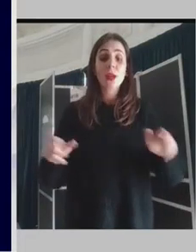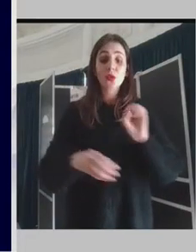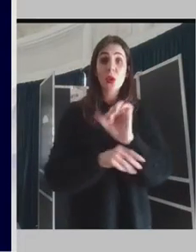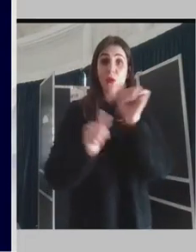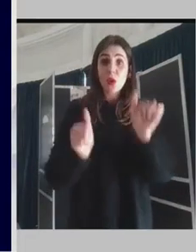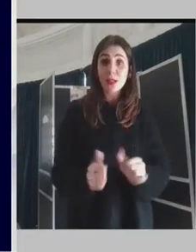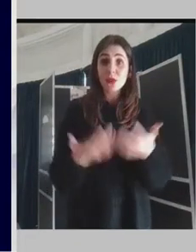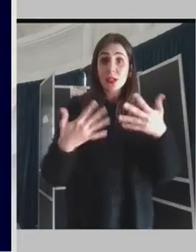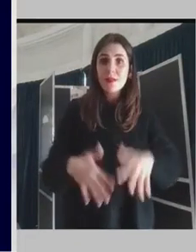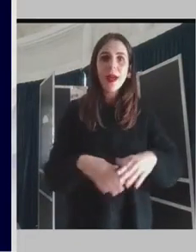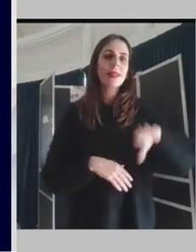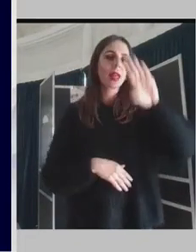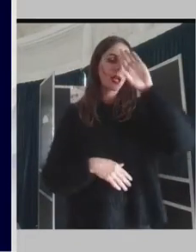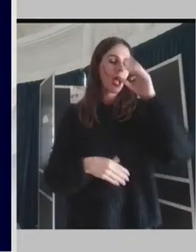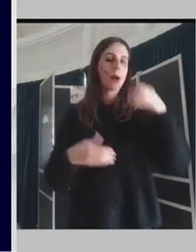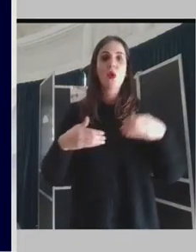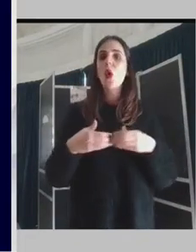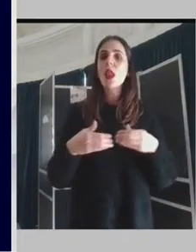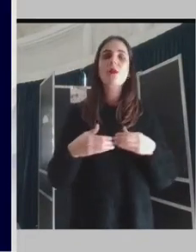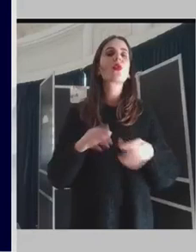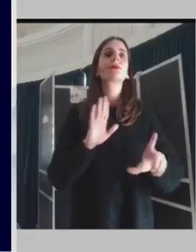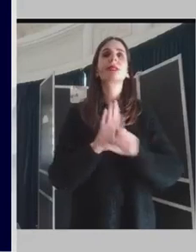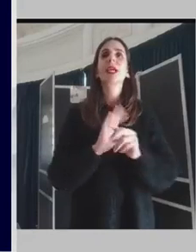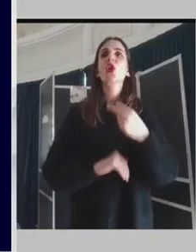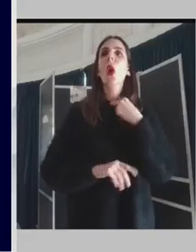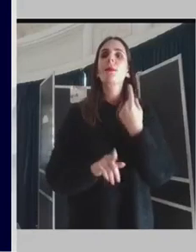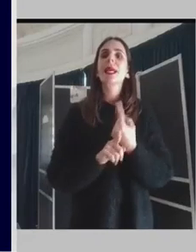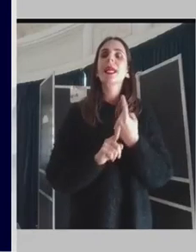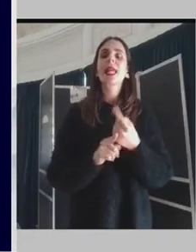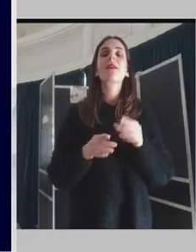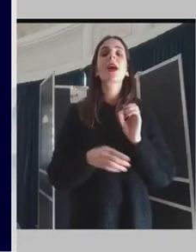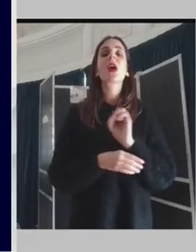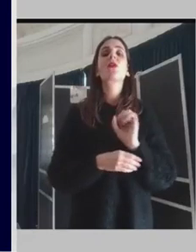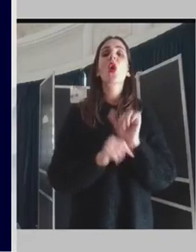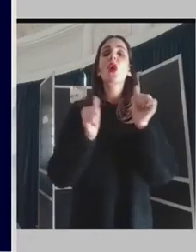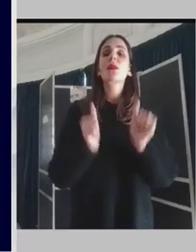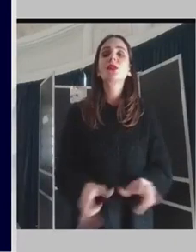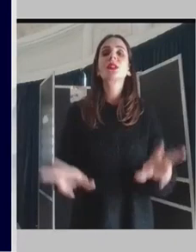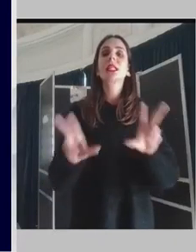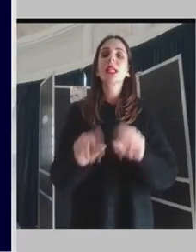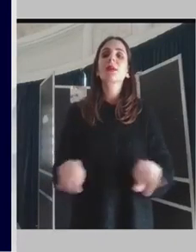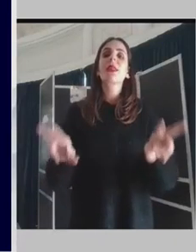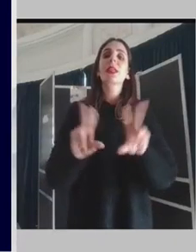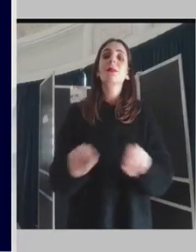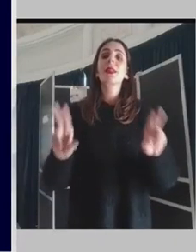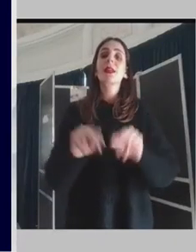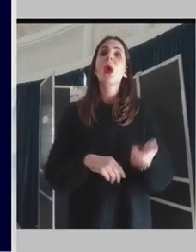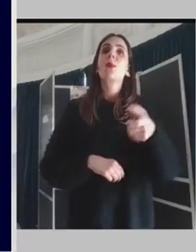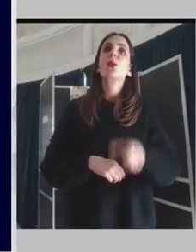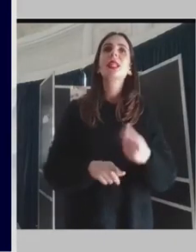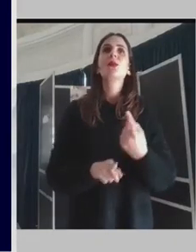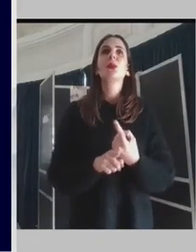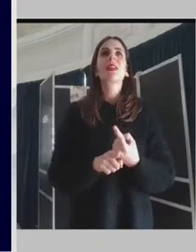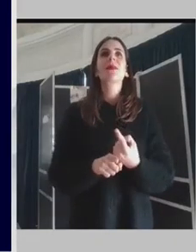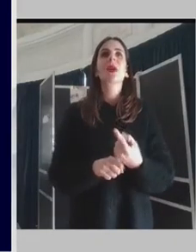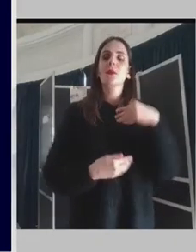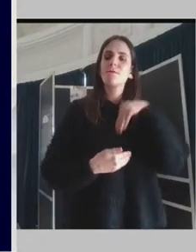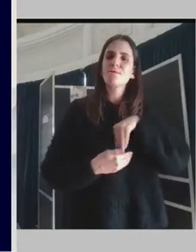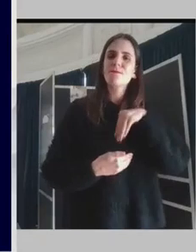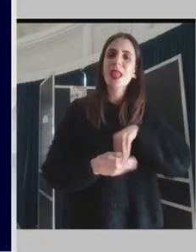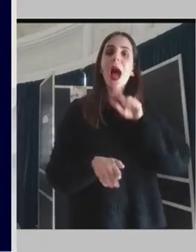dal datore di lavoro a ripetere la formazione fatta, così si acquisisce l'abitudine